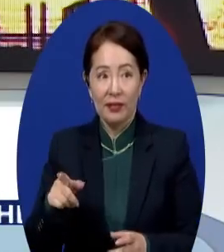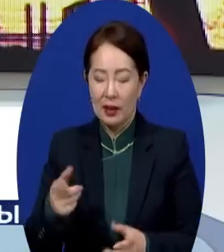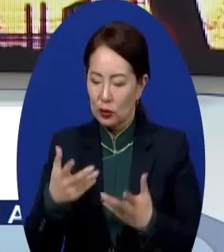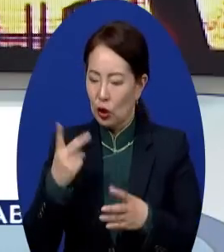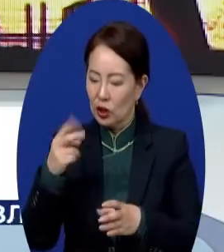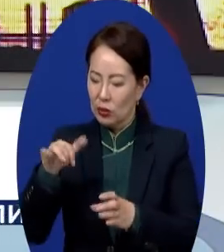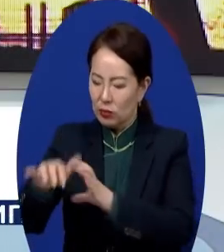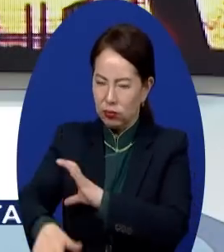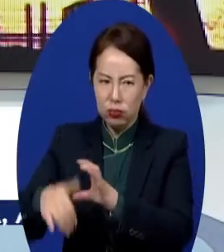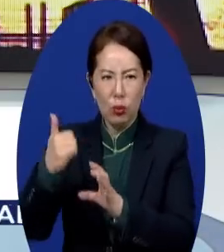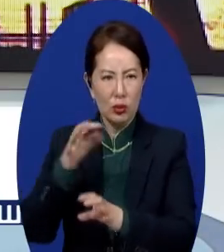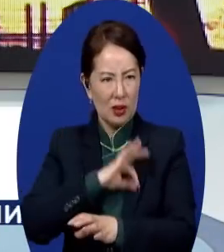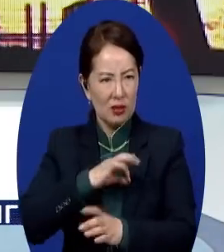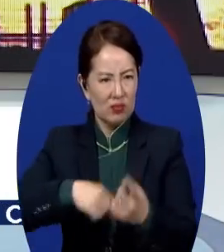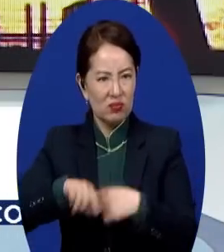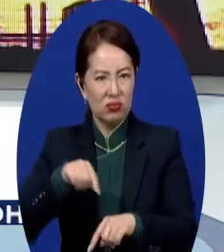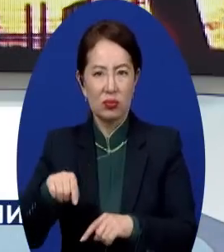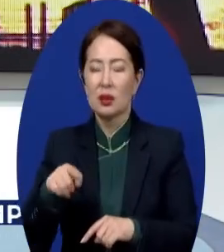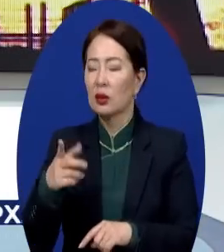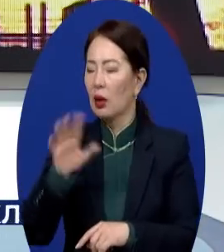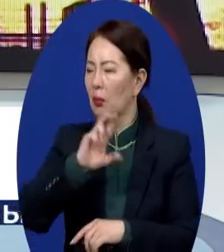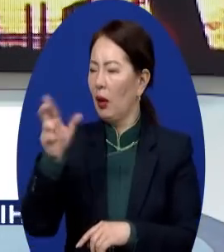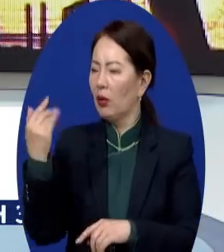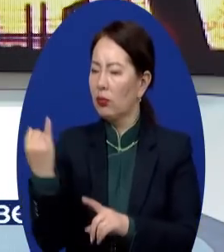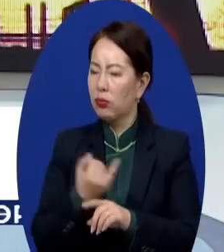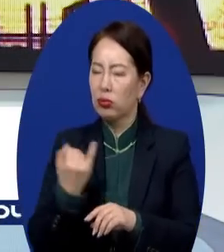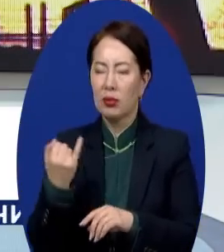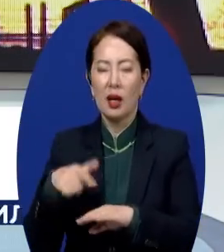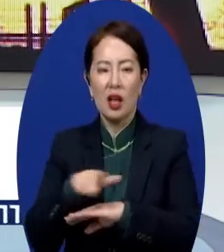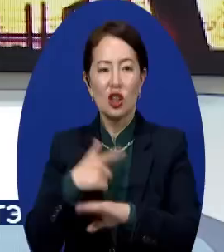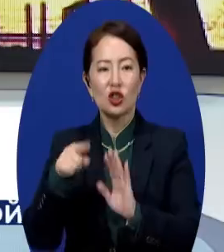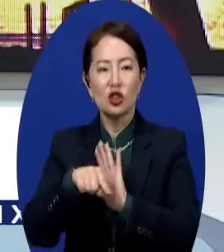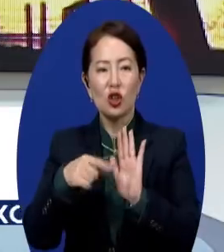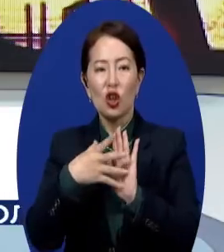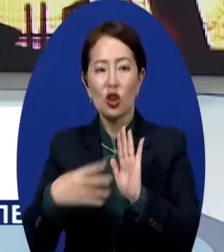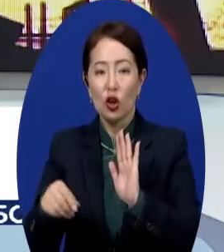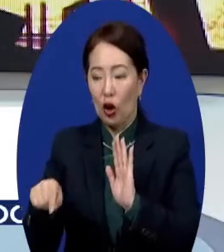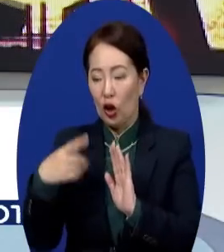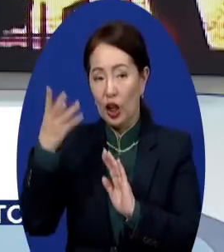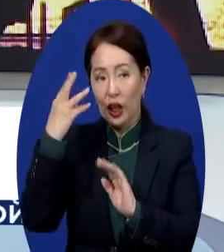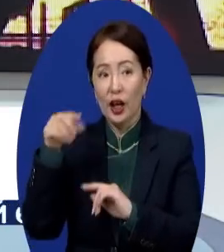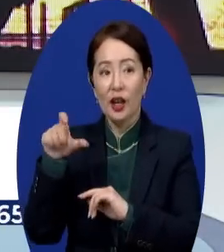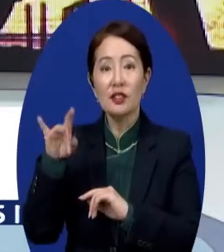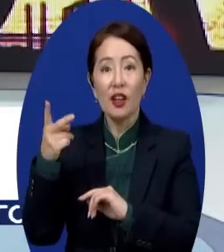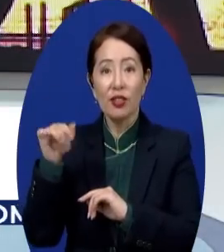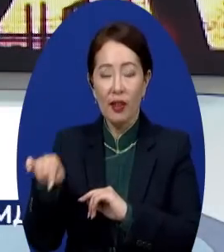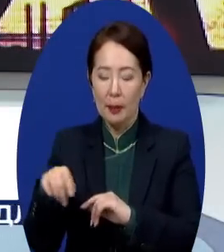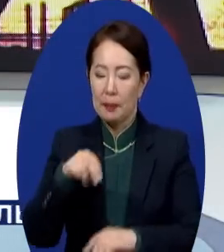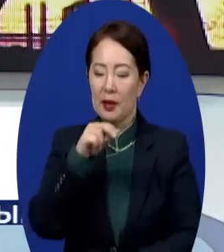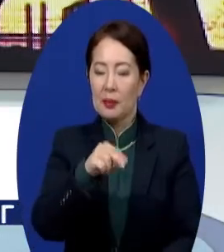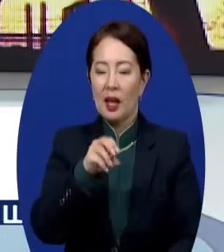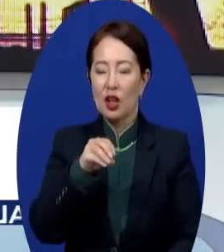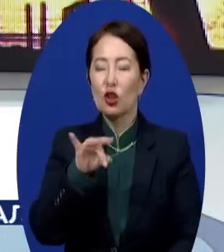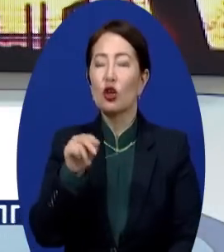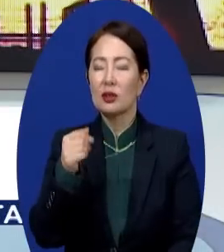усыг ашигладаг. Энэ нь байгаль орчинд сүйтгэх цаашлаад хүрээлэн байгаа орчинд сөрөг нөлөө үзүүлэх эрсдэлтэй юм. Үүнээс гадна PetroChina дачин тамсаг